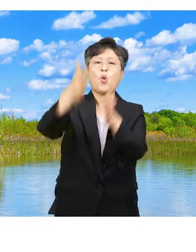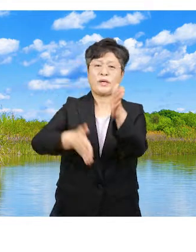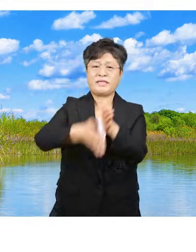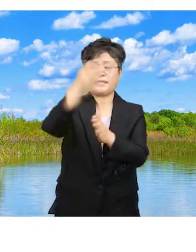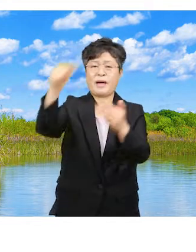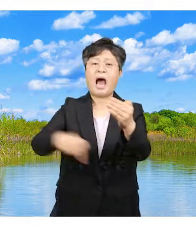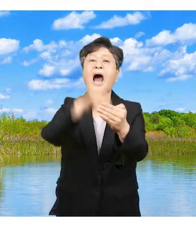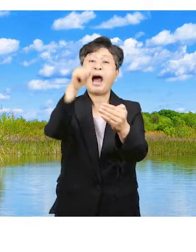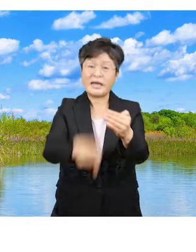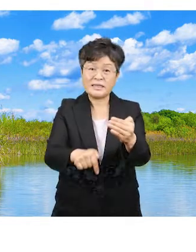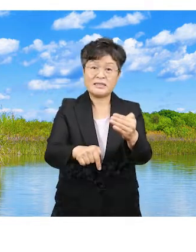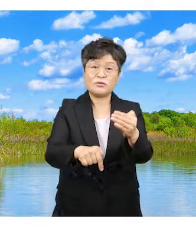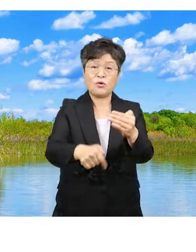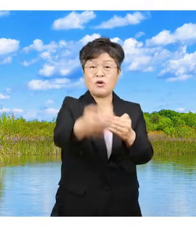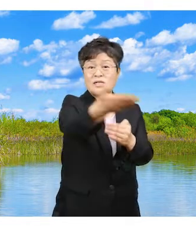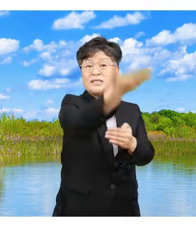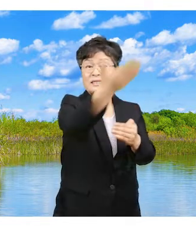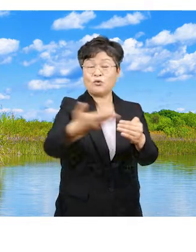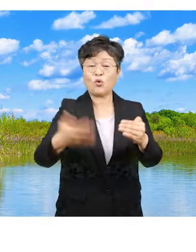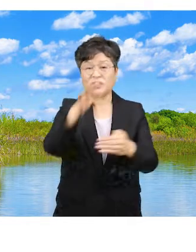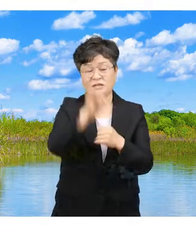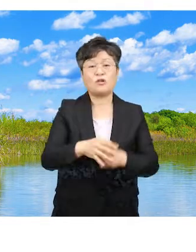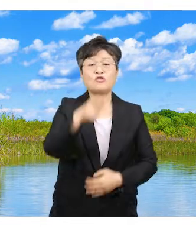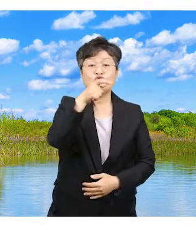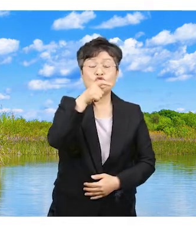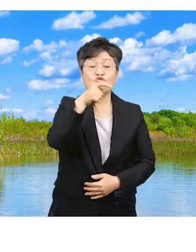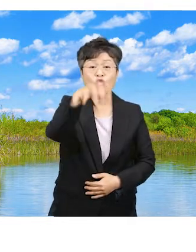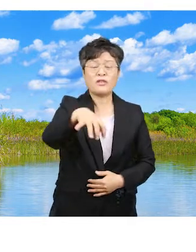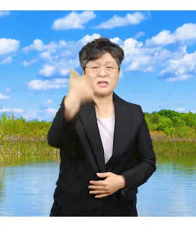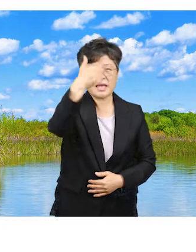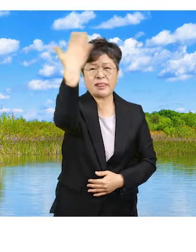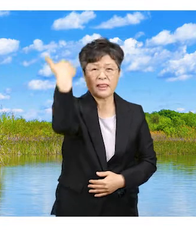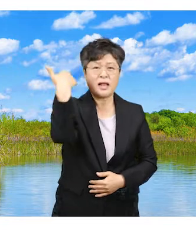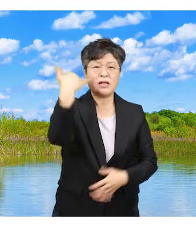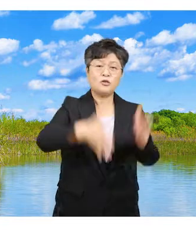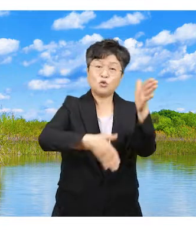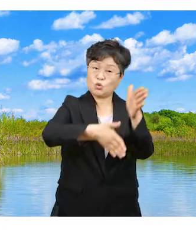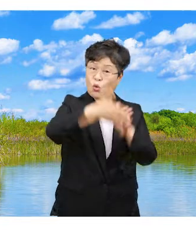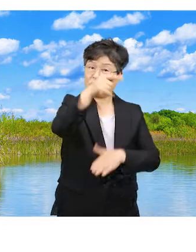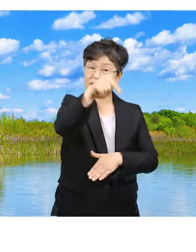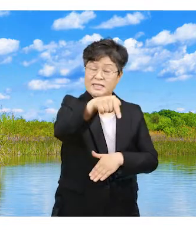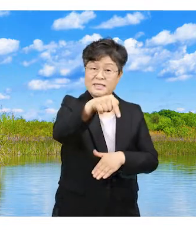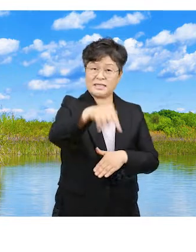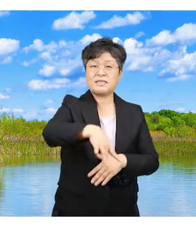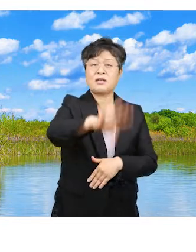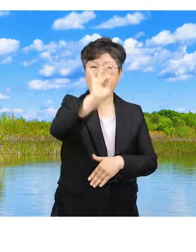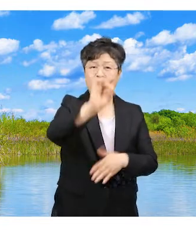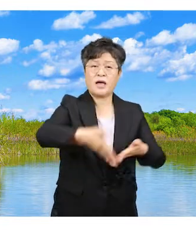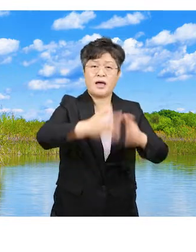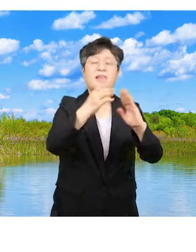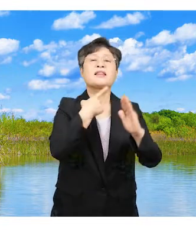들어가는 거죠. 이 수원천이 예전에 구도심, 원도심이라고 많이 이야기하는 과거 최초로